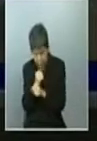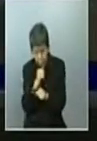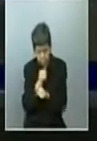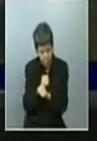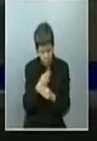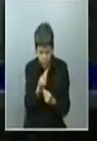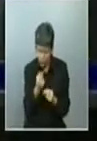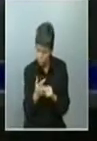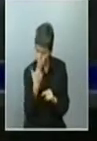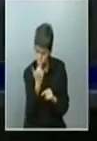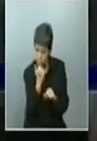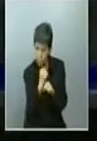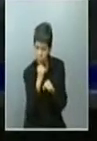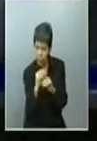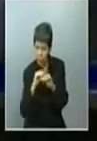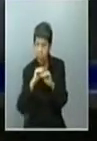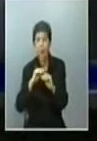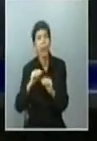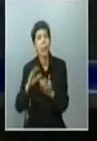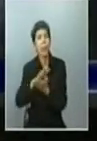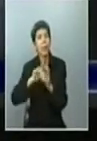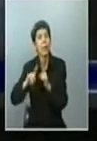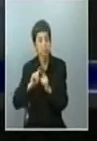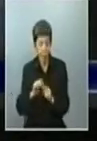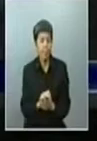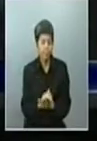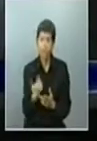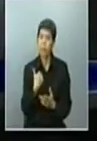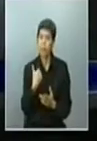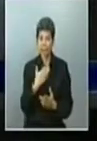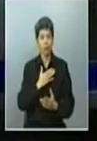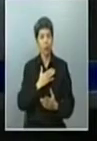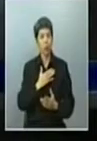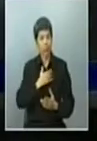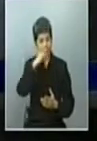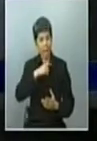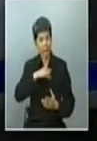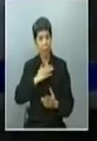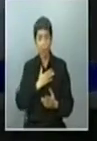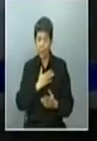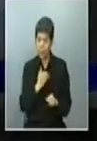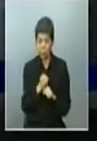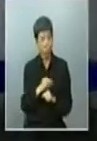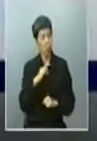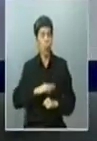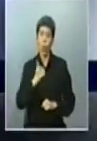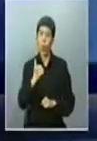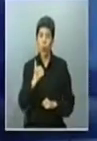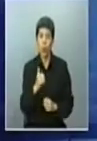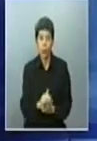ลค่าให้มันใหญ่ขึ้นความเติบโตของประเทศเพื่อนบ้านเนี่ยมันเกิดขึ้นมาเนี่ยมันทำให้เราเนี่ยได้รับอานิสงส์ในเรื่อง